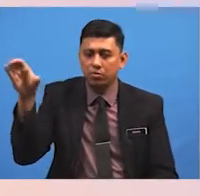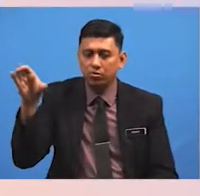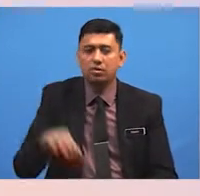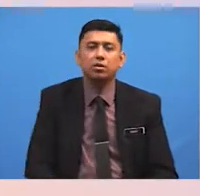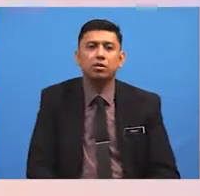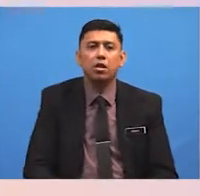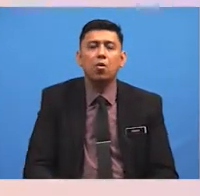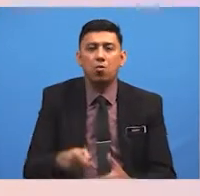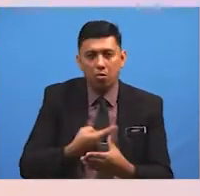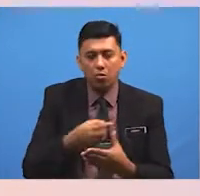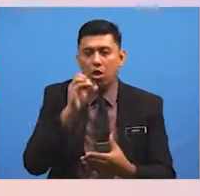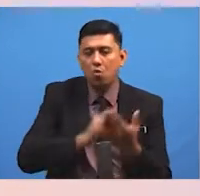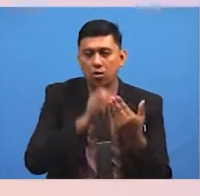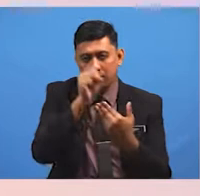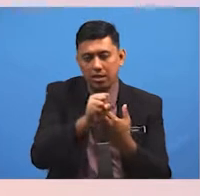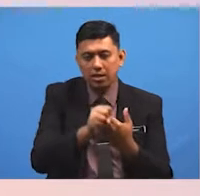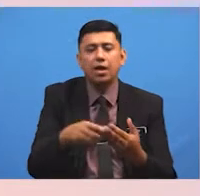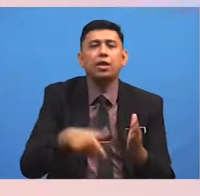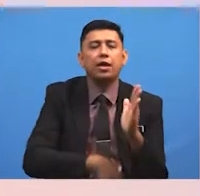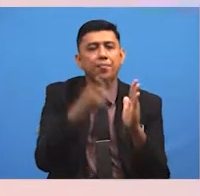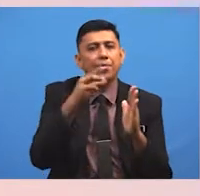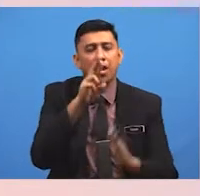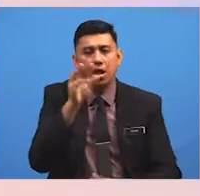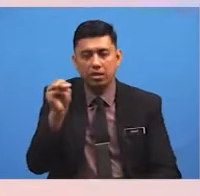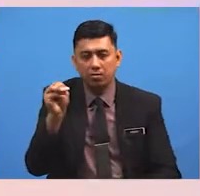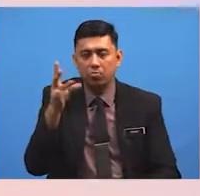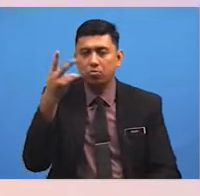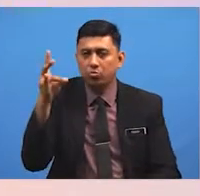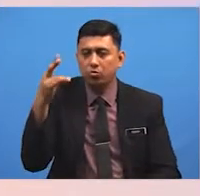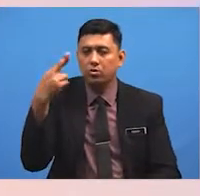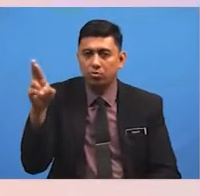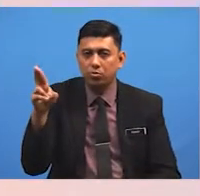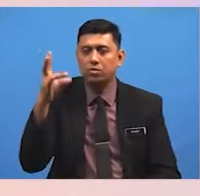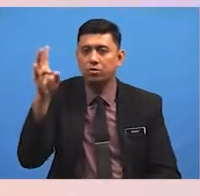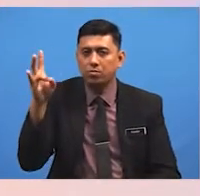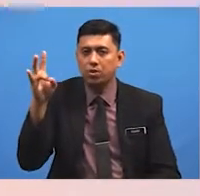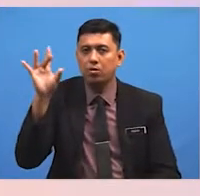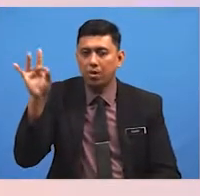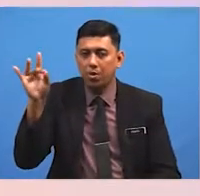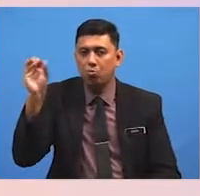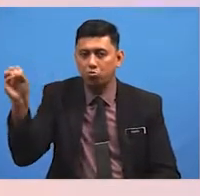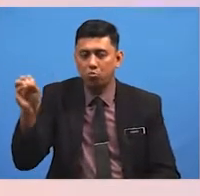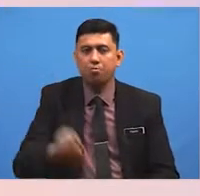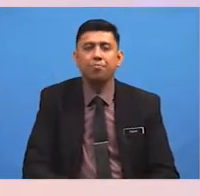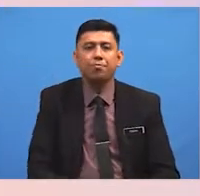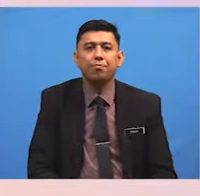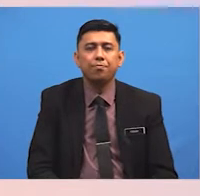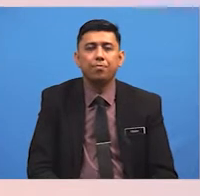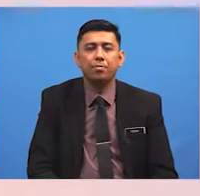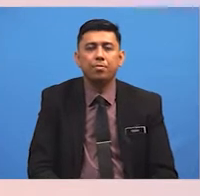Mine kabel bulan ogos kelebihan am 17000 180